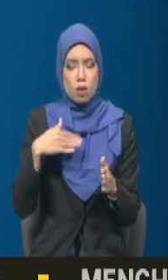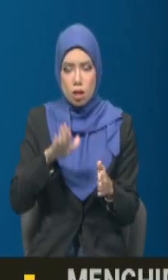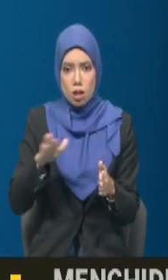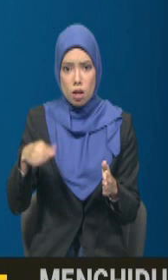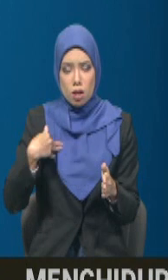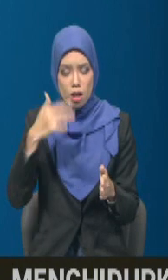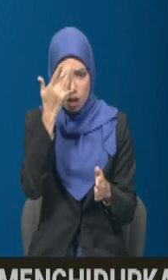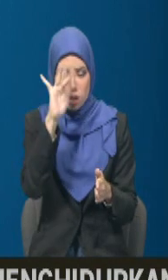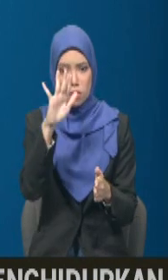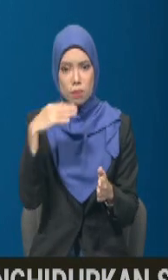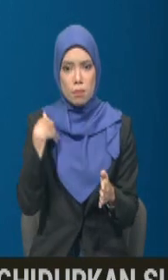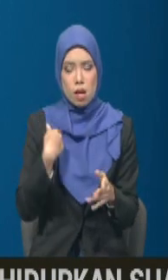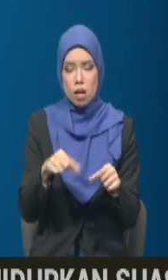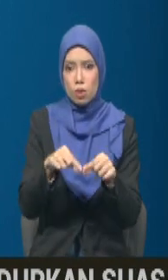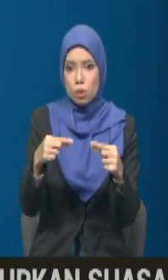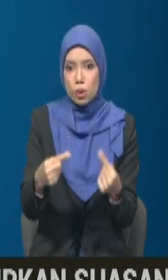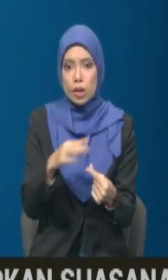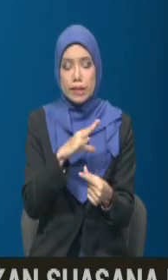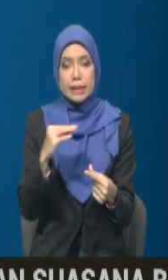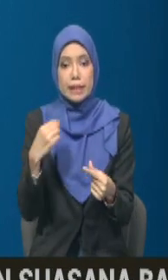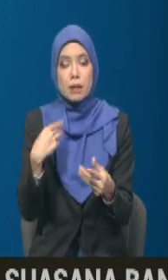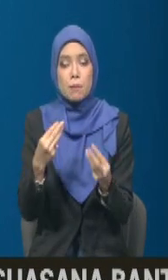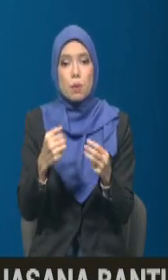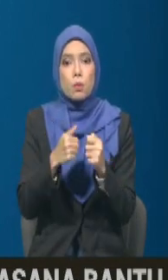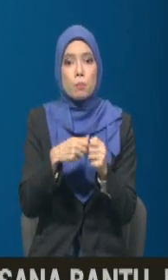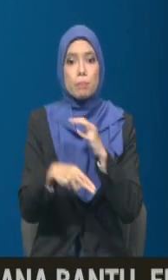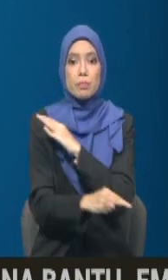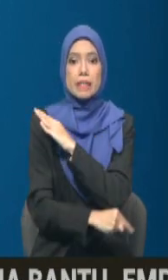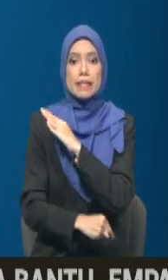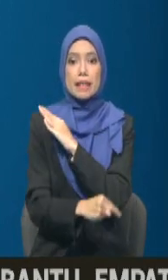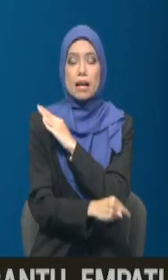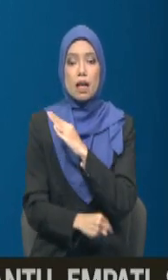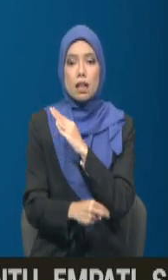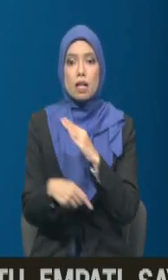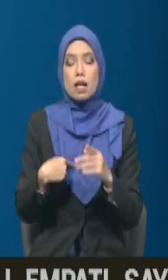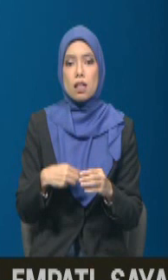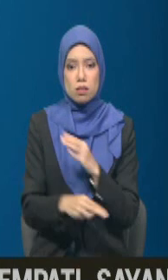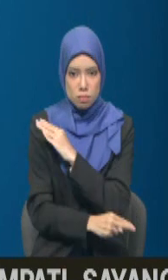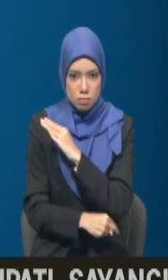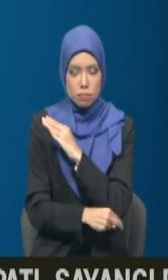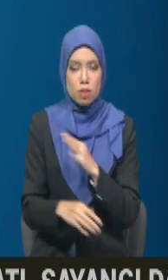al-quran dan menjadikan negara Brunei Darussalam sebagai sebuah negara